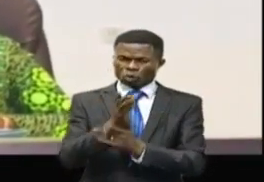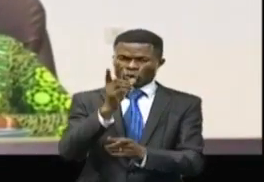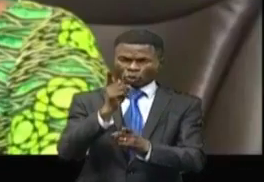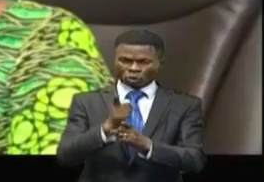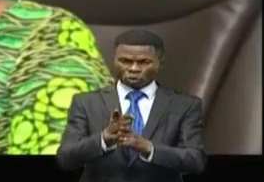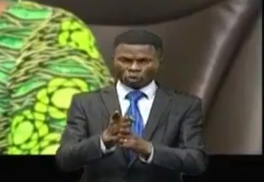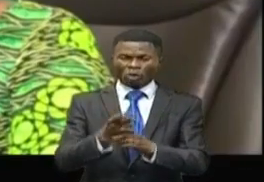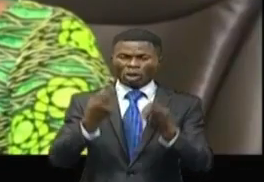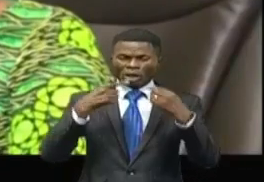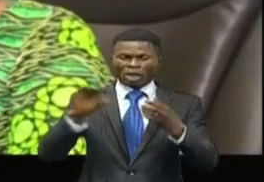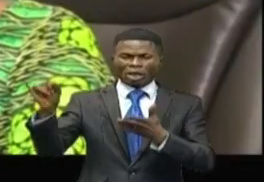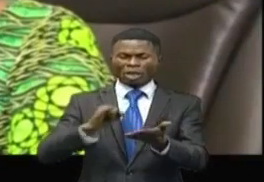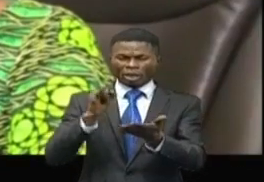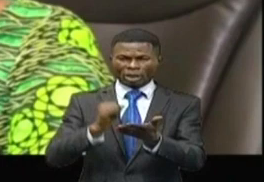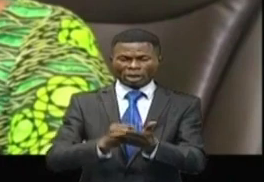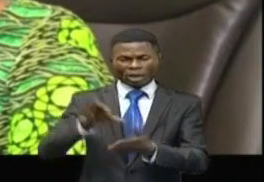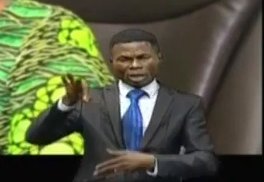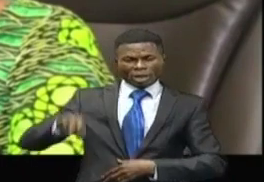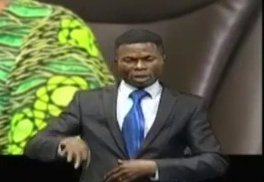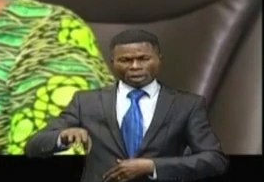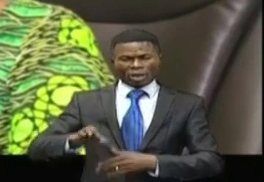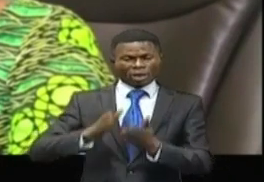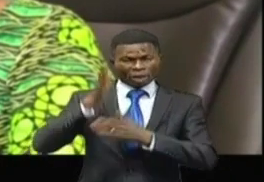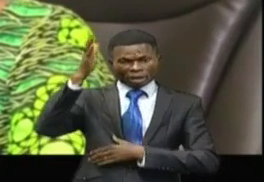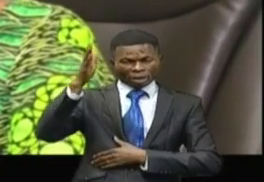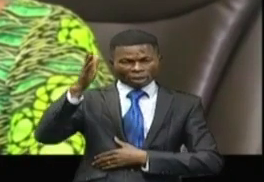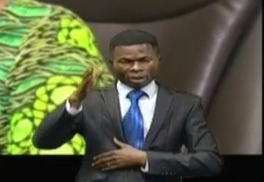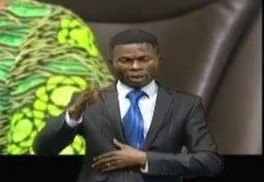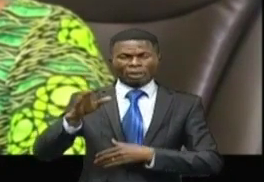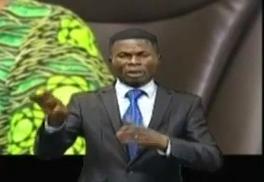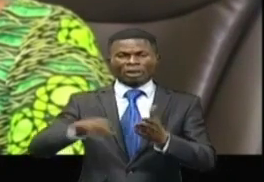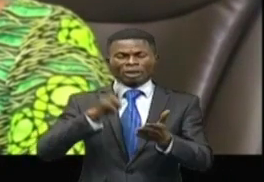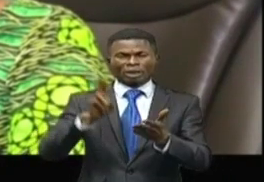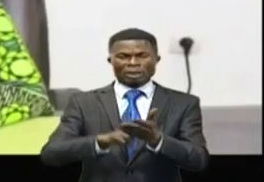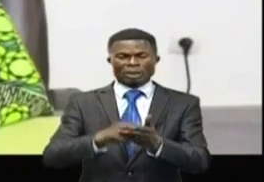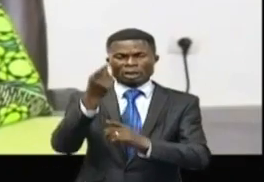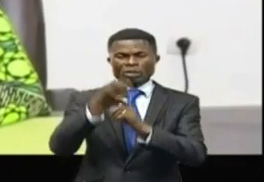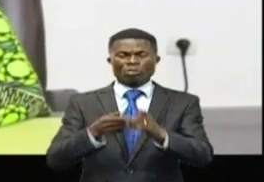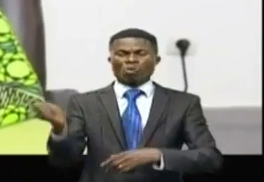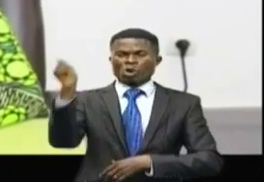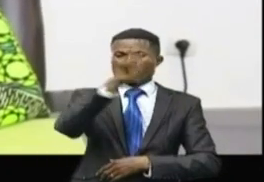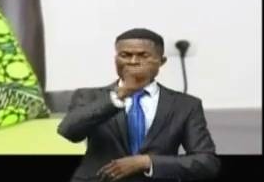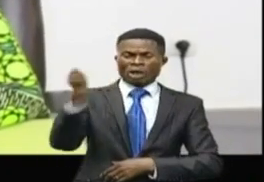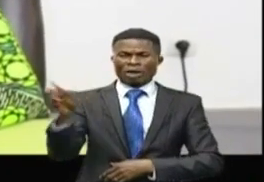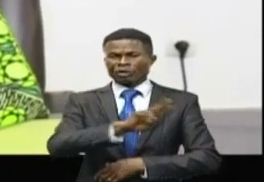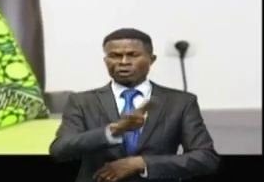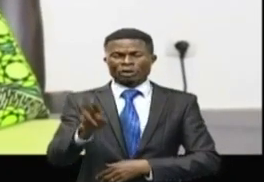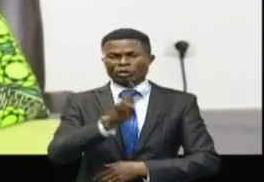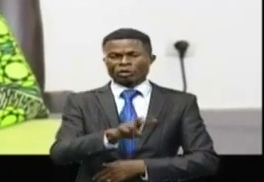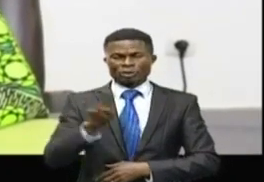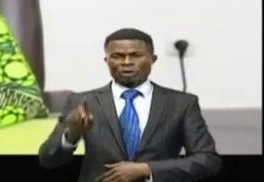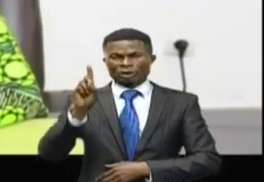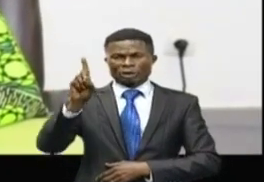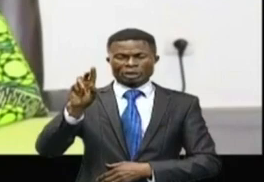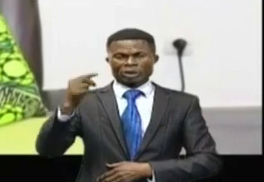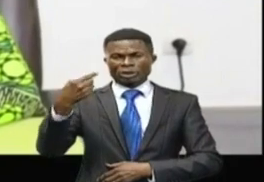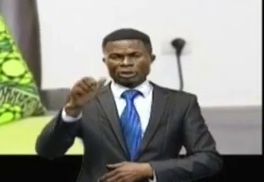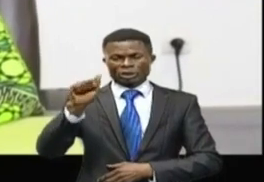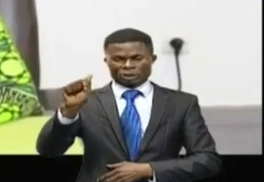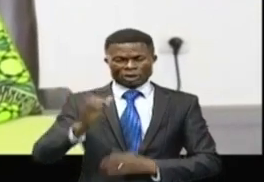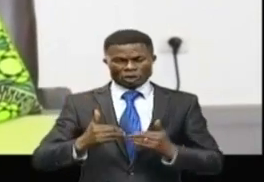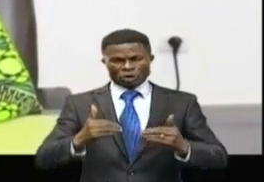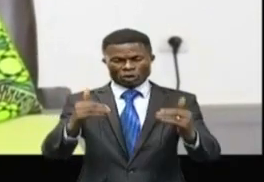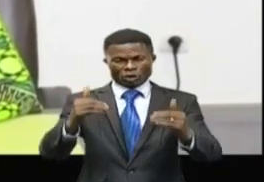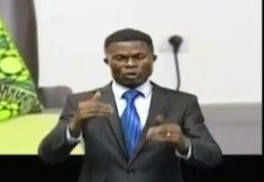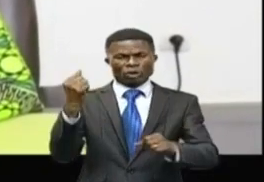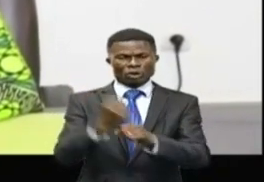d'impôt sur les bénéfices et profits alléchants fiscale d'avril 2022 pour la désirade la continuation des